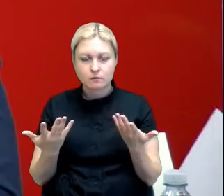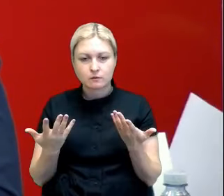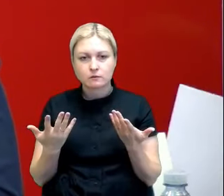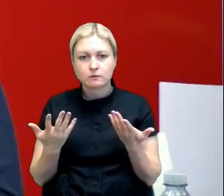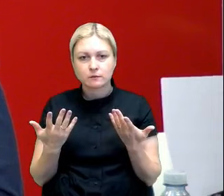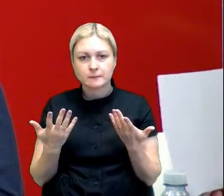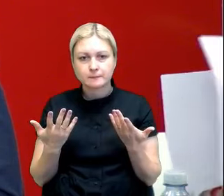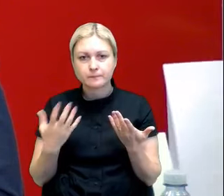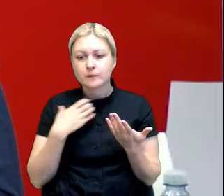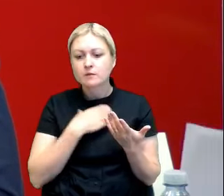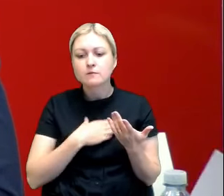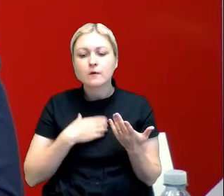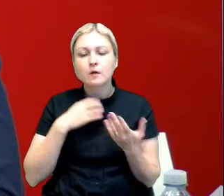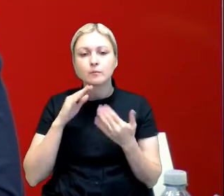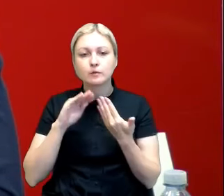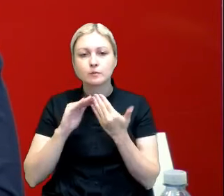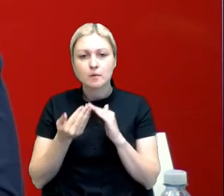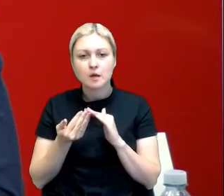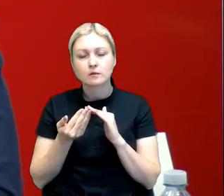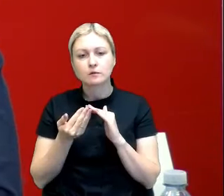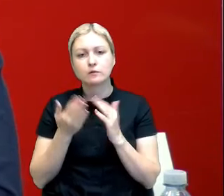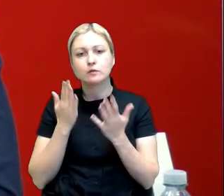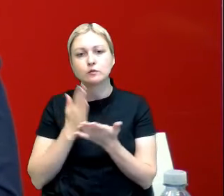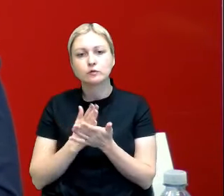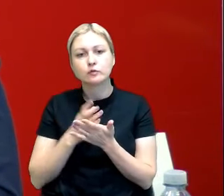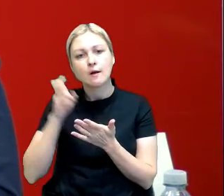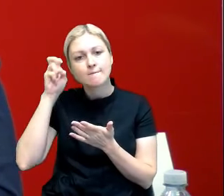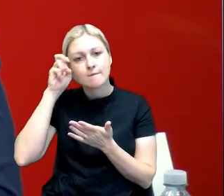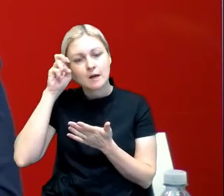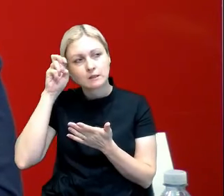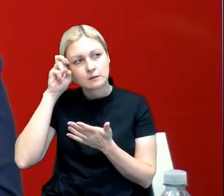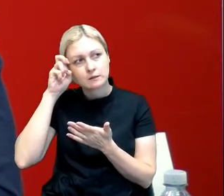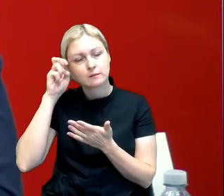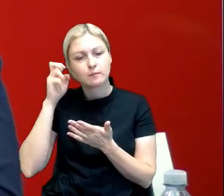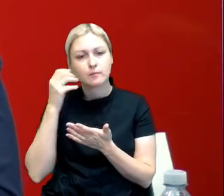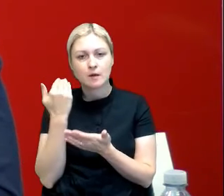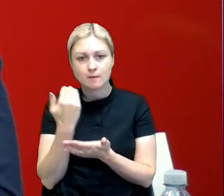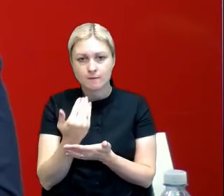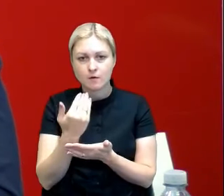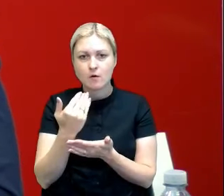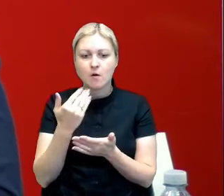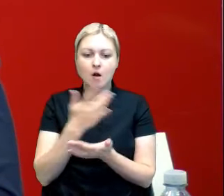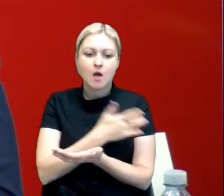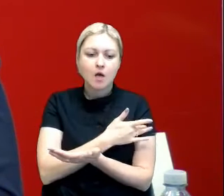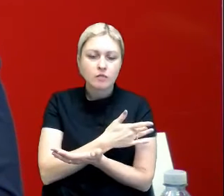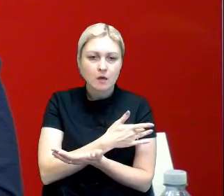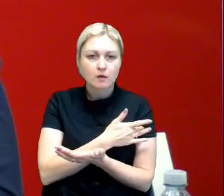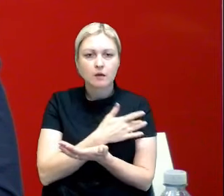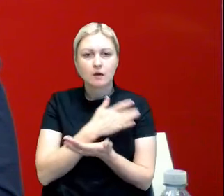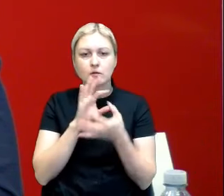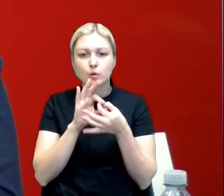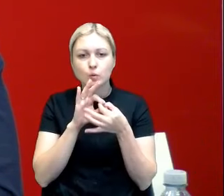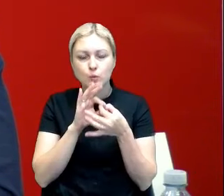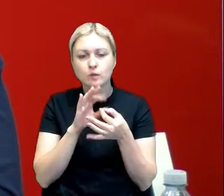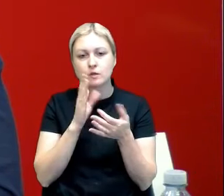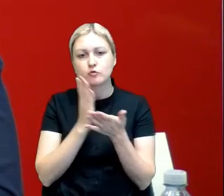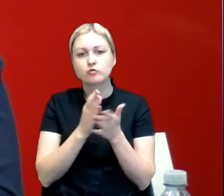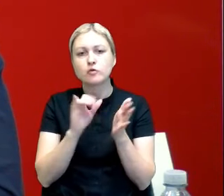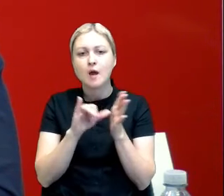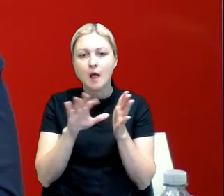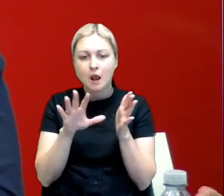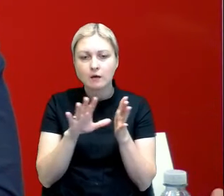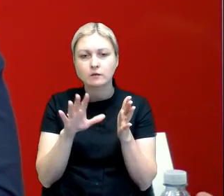svarbiausių miestų šiandieną yra mūsų valstybėje todėl kad čia yra ir energetinės jungtys pavyzdžiui elektros jungty su